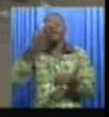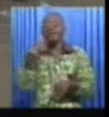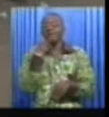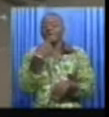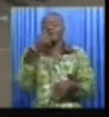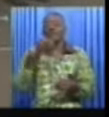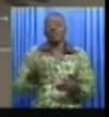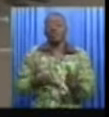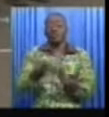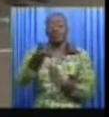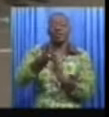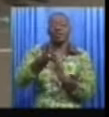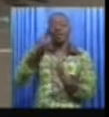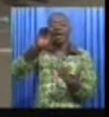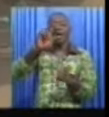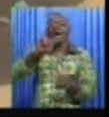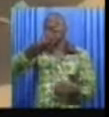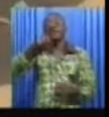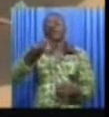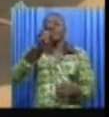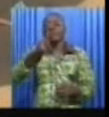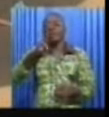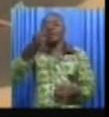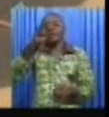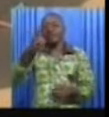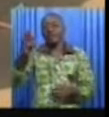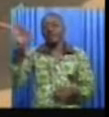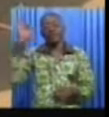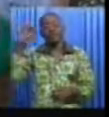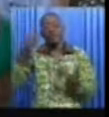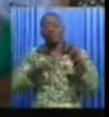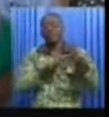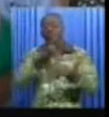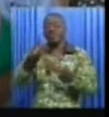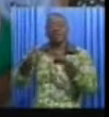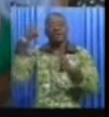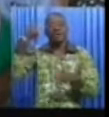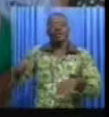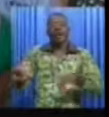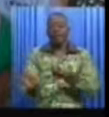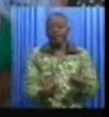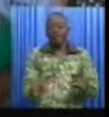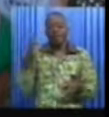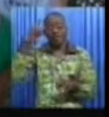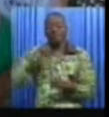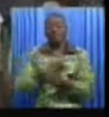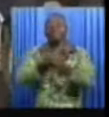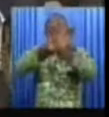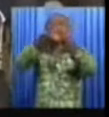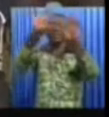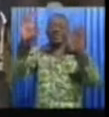jeunes du Burkina Faso, AJBF, est une organisation de la société civile. Elle dit militer pour un épanouissement de la